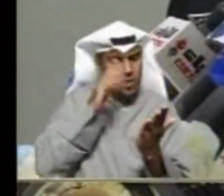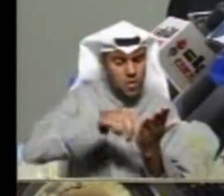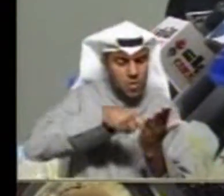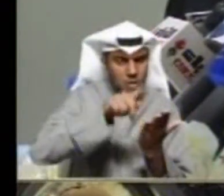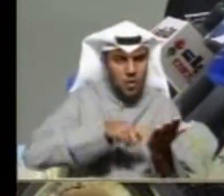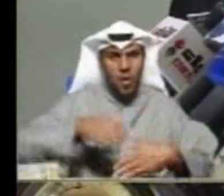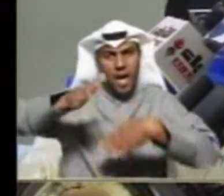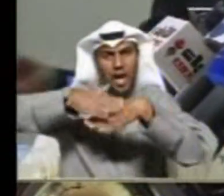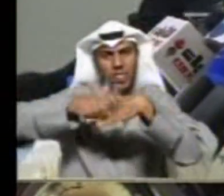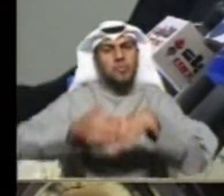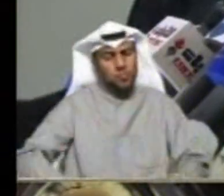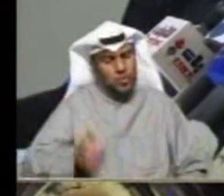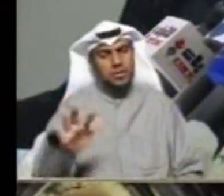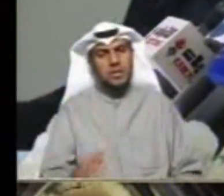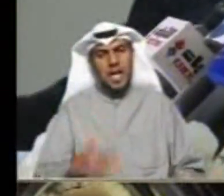المنزليه وباللاحق الى